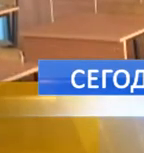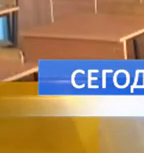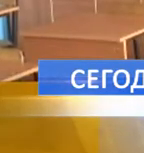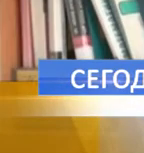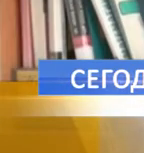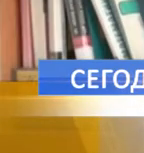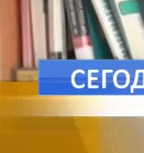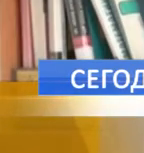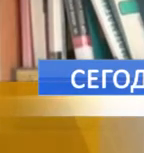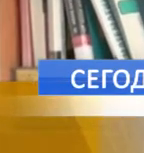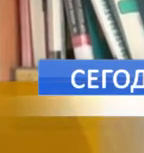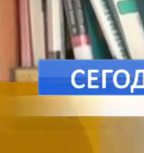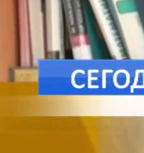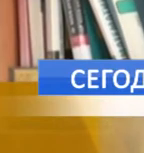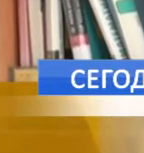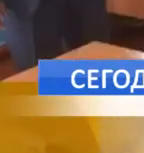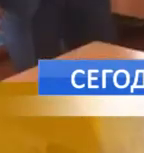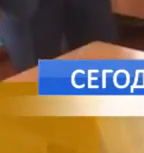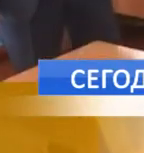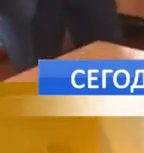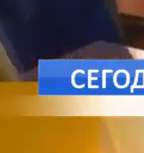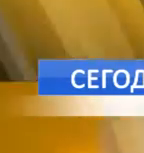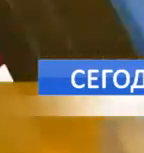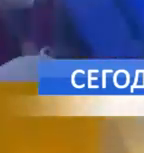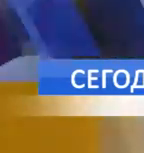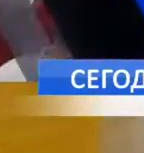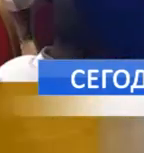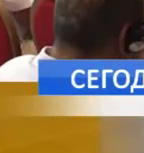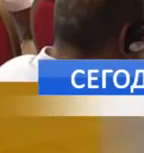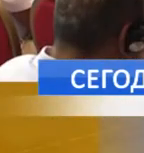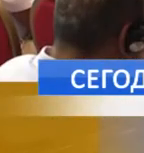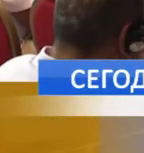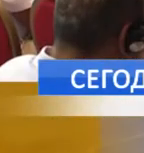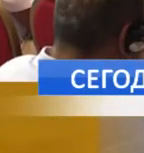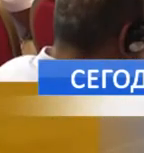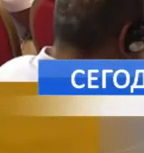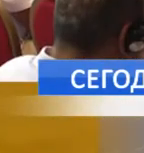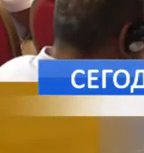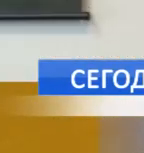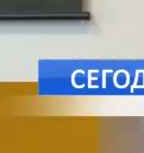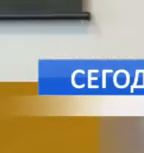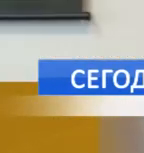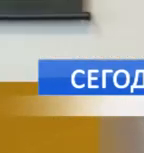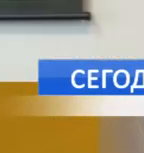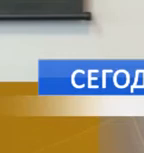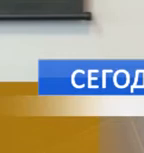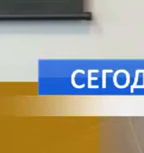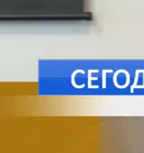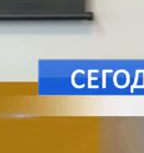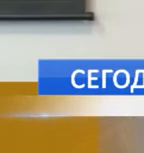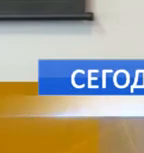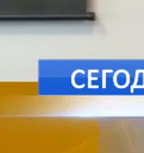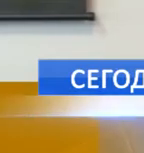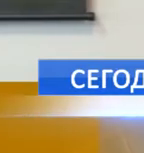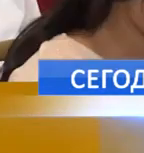дань социальному проекту «Туан жирье туундетек». Теплые отношения. Представители сельскохозяйственных компаний